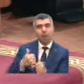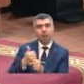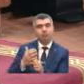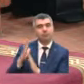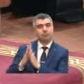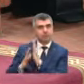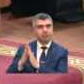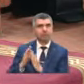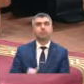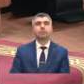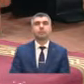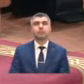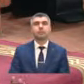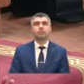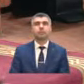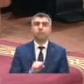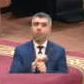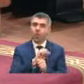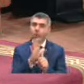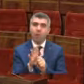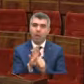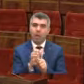خاصة جائحة كورونا،